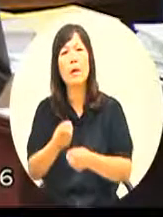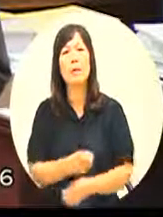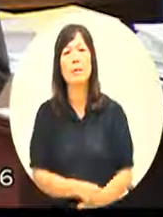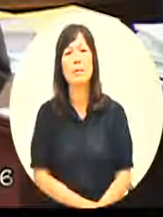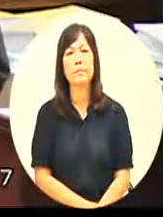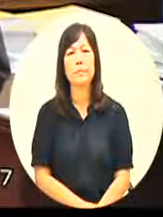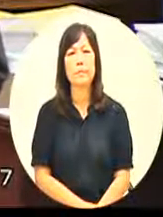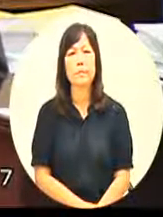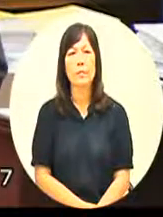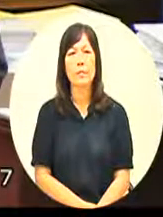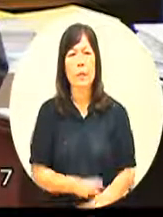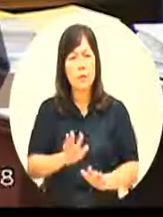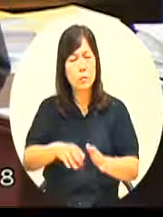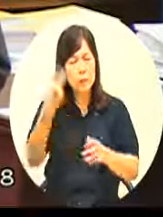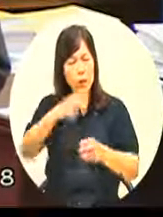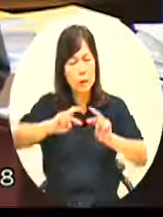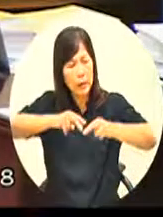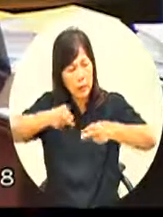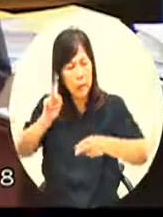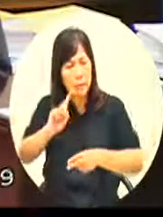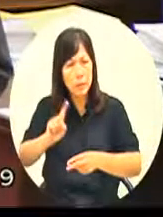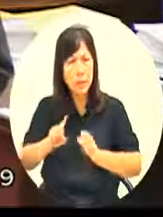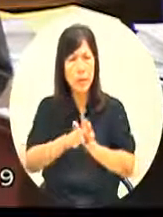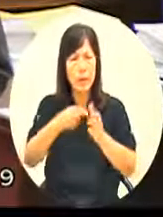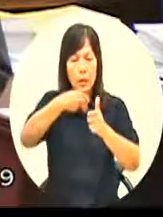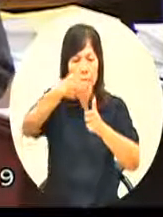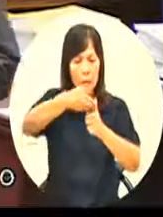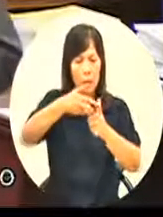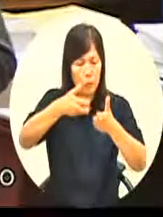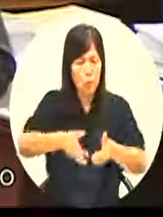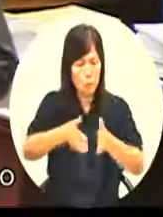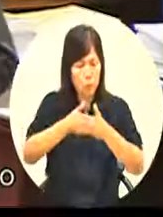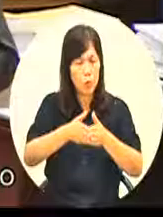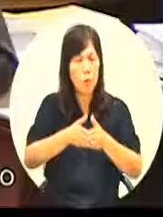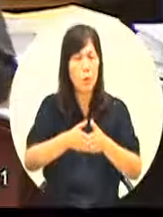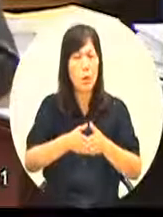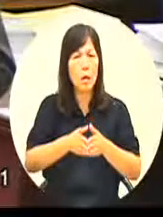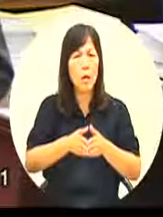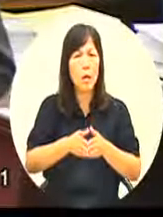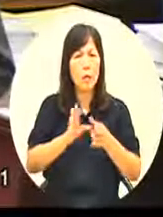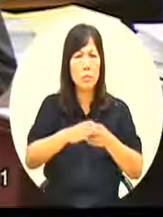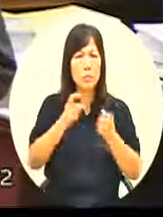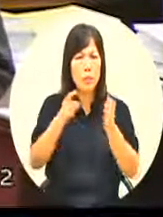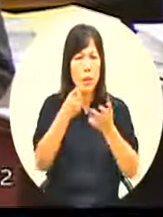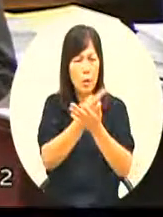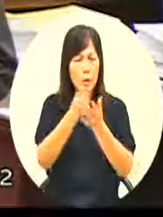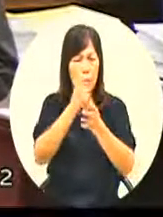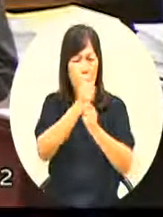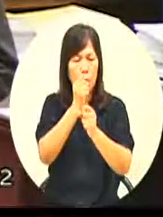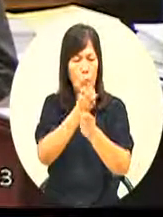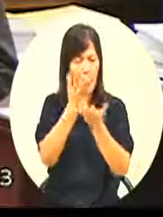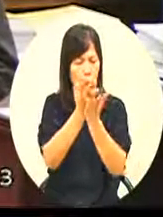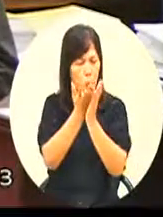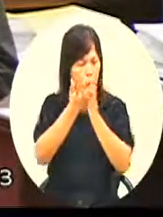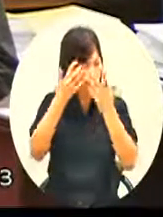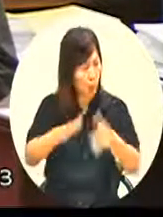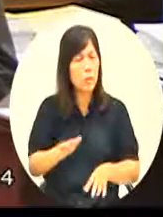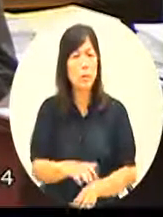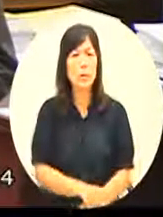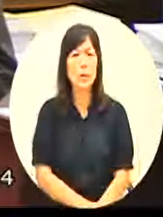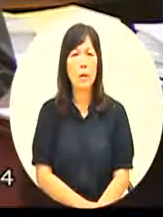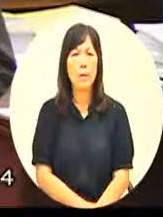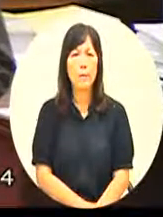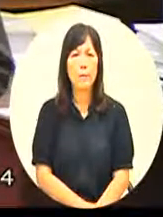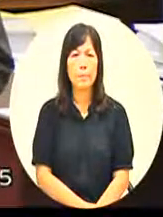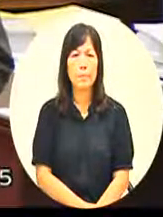那所以怎么样再去做调整？因为教育真的很重要，家大业大，然后要处理的事情太多了。好，所以每一份